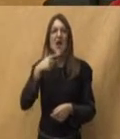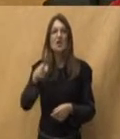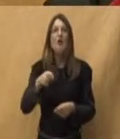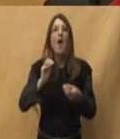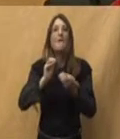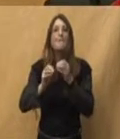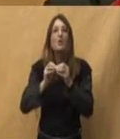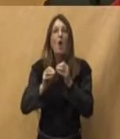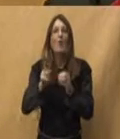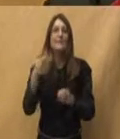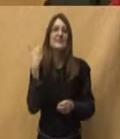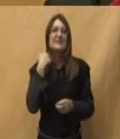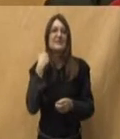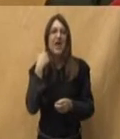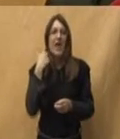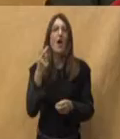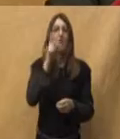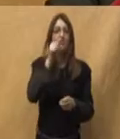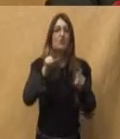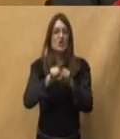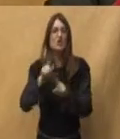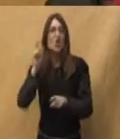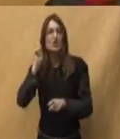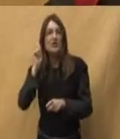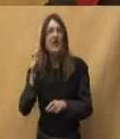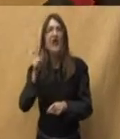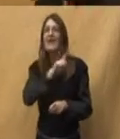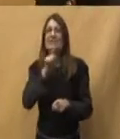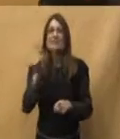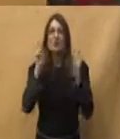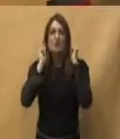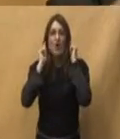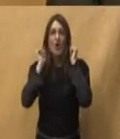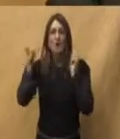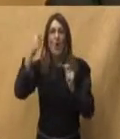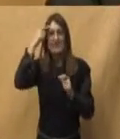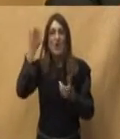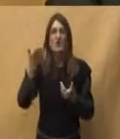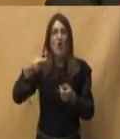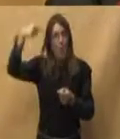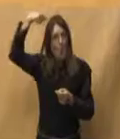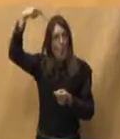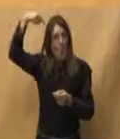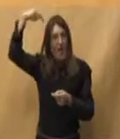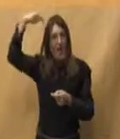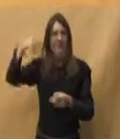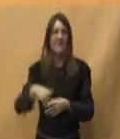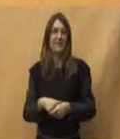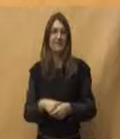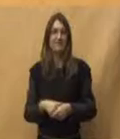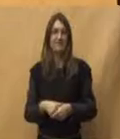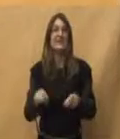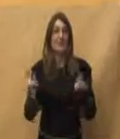problem seksa i kod muškarca i kod žene se događa između ušiju, dakle u glavi, u mozgu. U glavi. Zapravo i potreba za